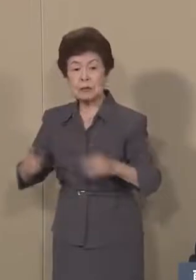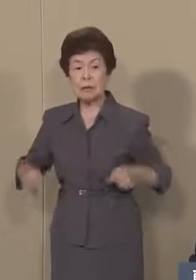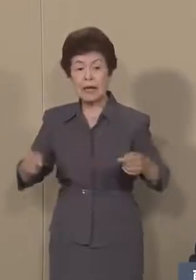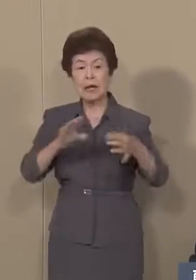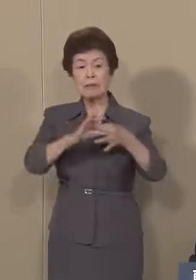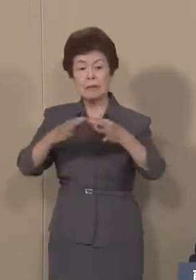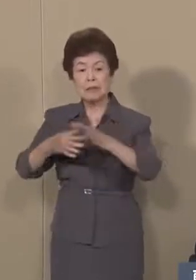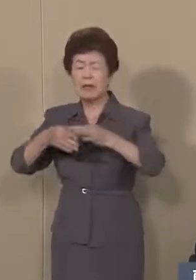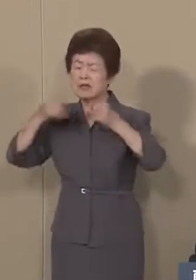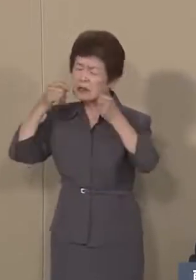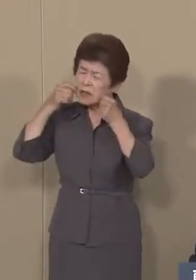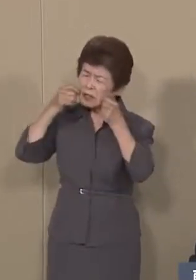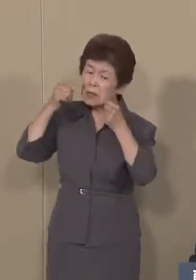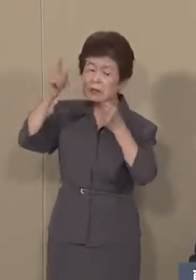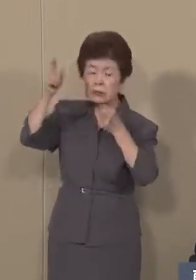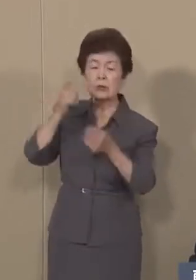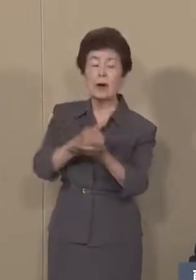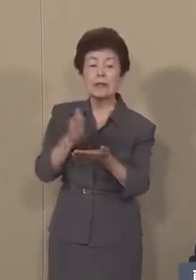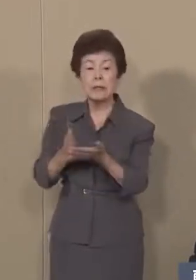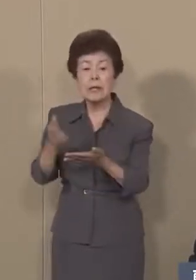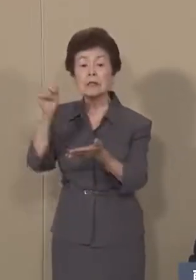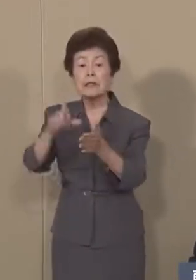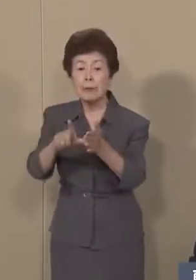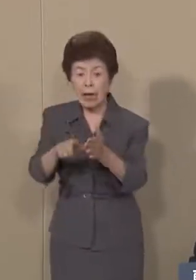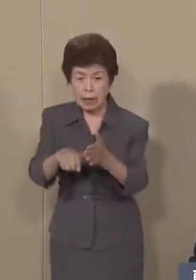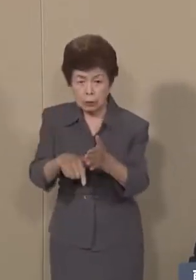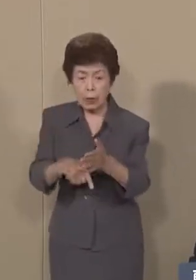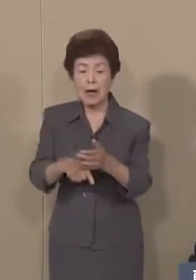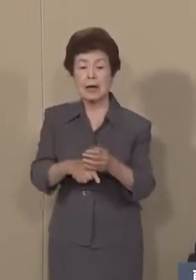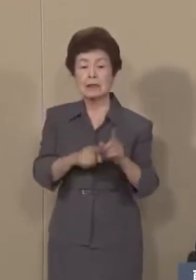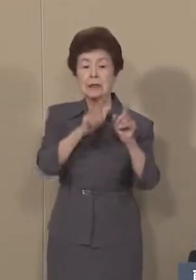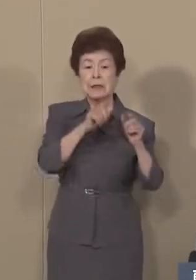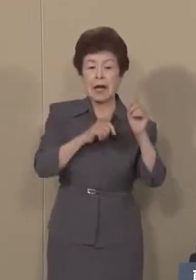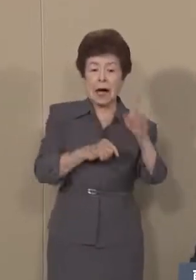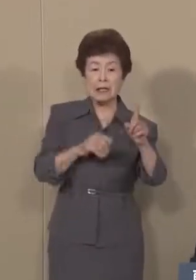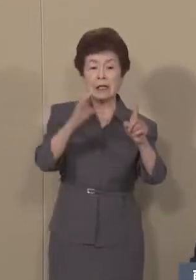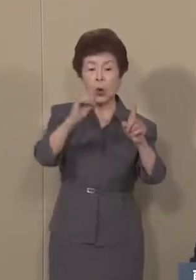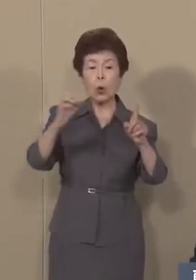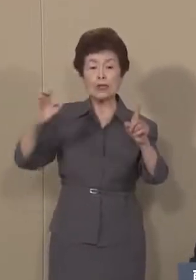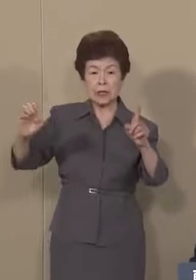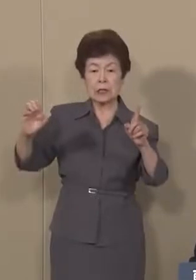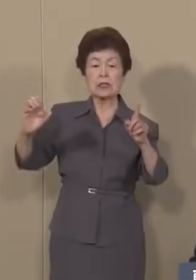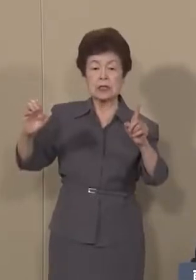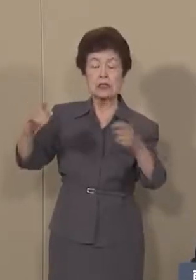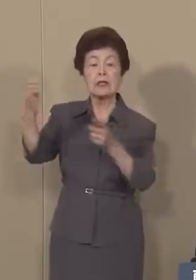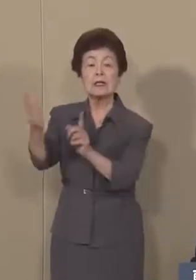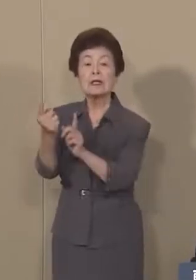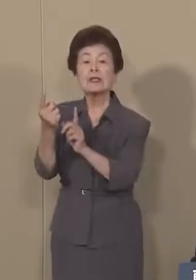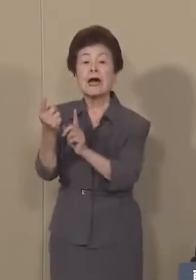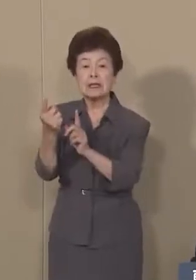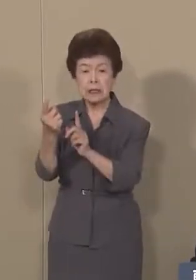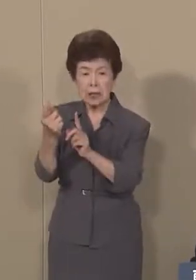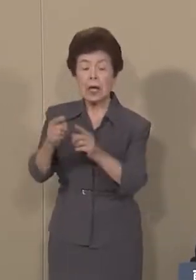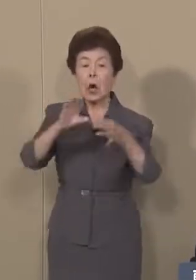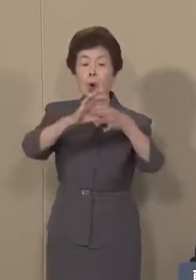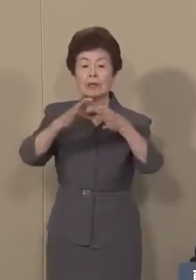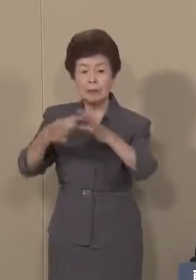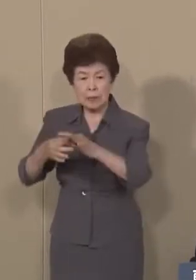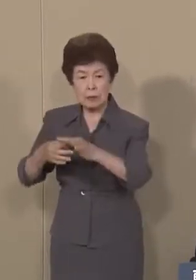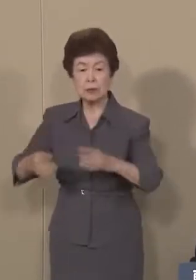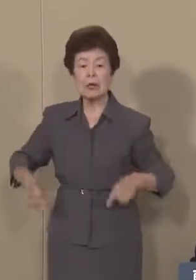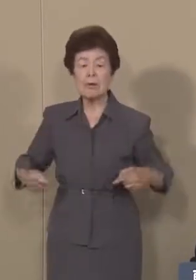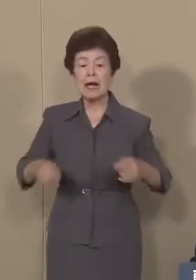困難であると判断した場合はioc 国際オリンピック委員会に対してオリンピックパラリンピック